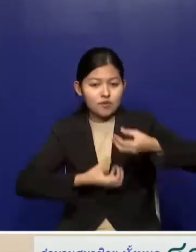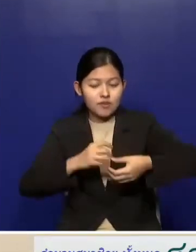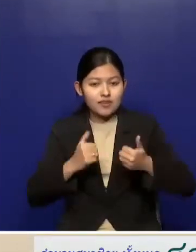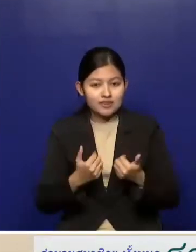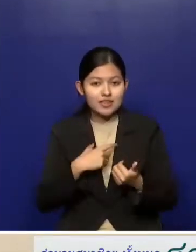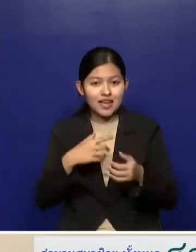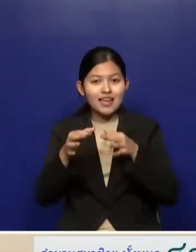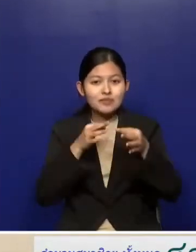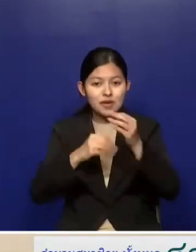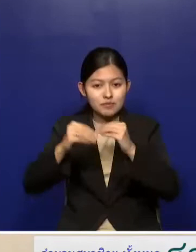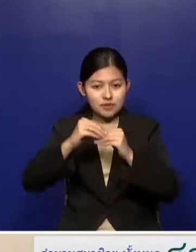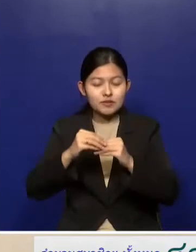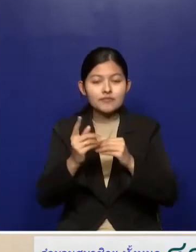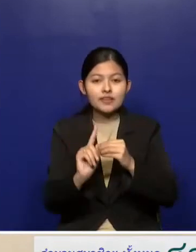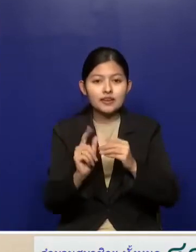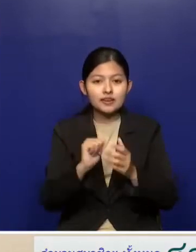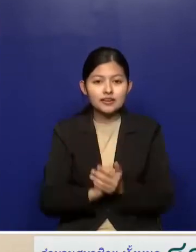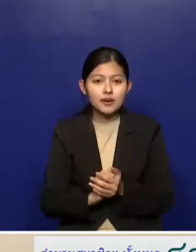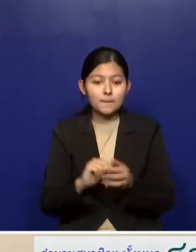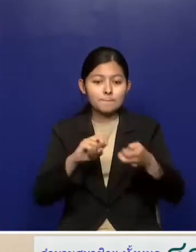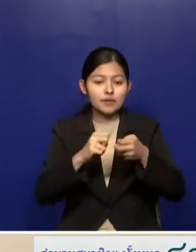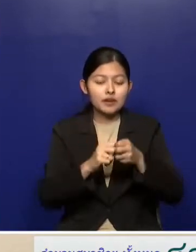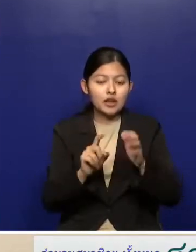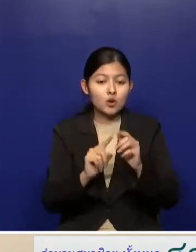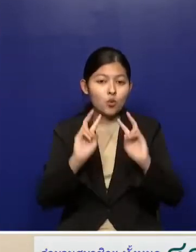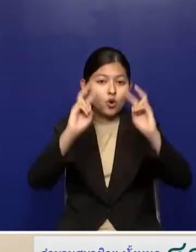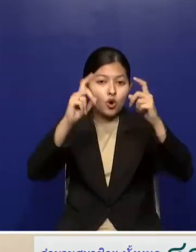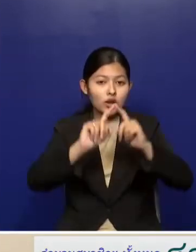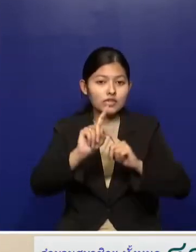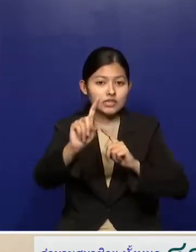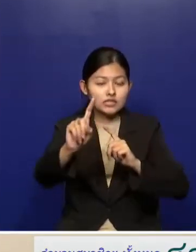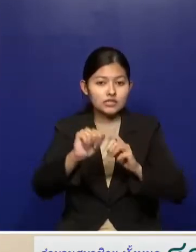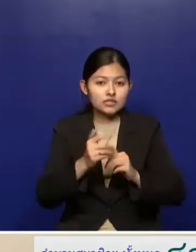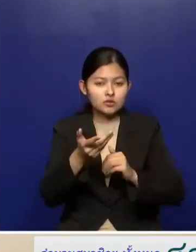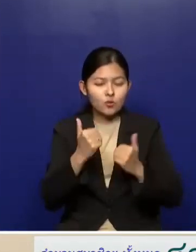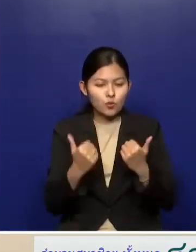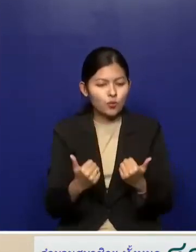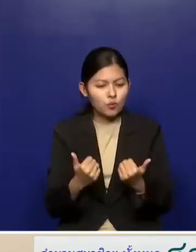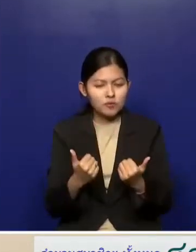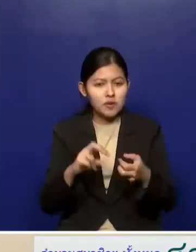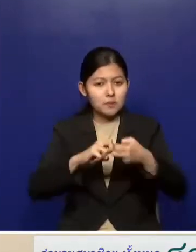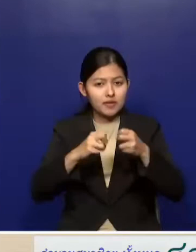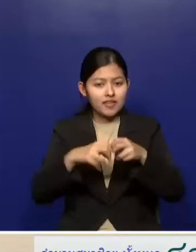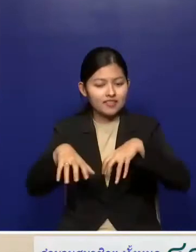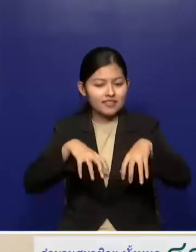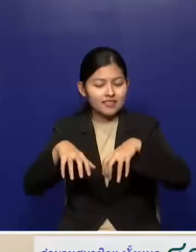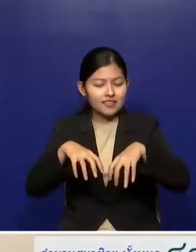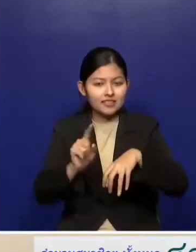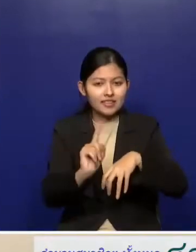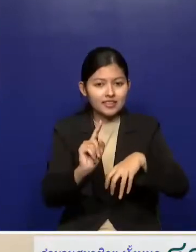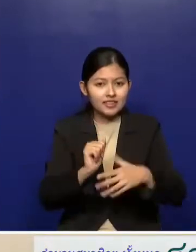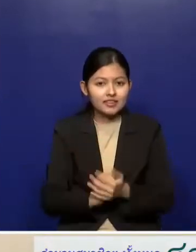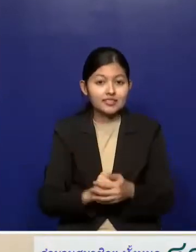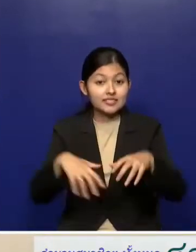งเพิ่มเต็ในสวนของปัญหา ซึงเรื่ที่้ที่ท่านบอก MJา replicatedิค ปัหาการบราจกคือเรื่องของ